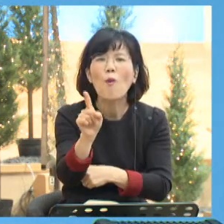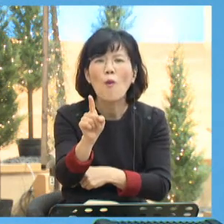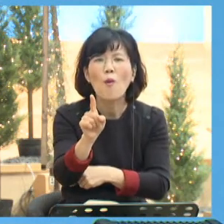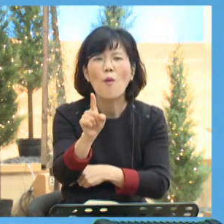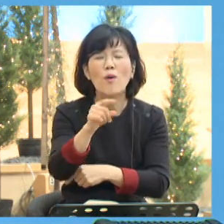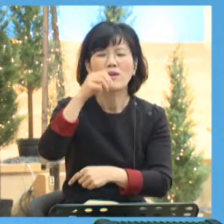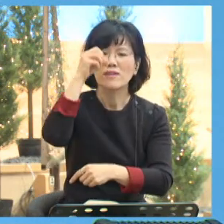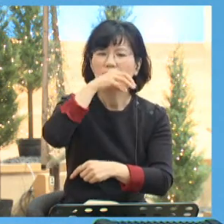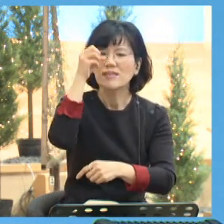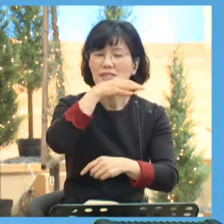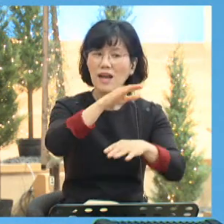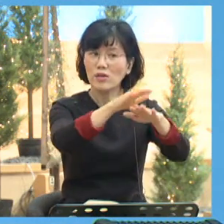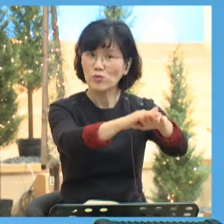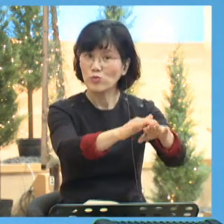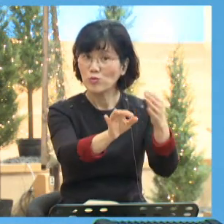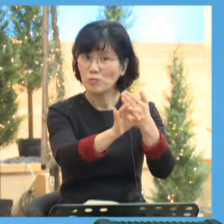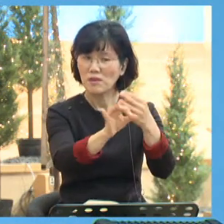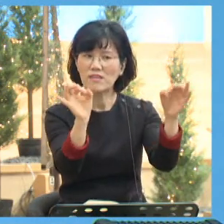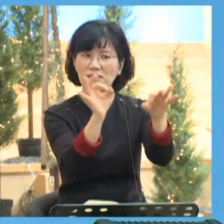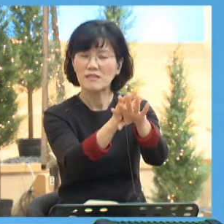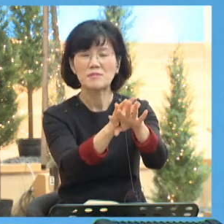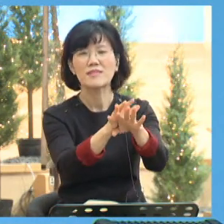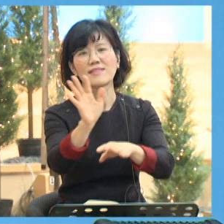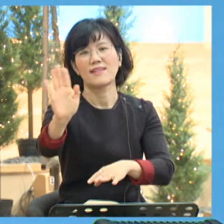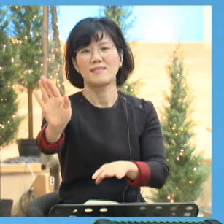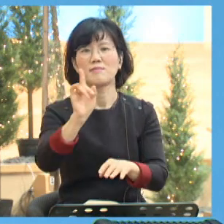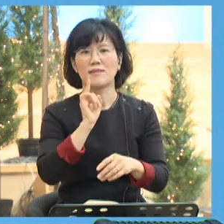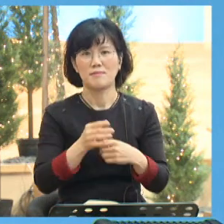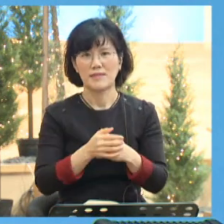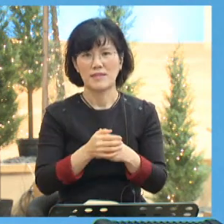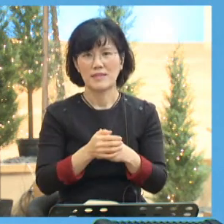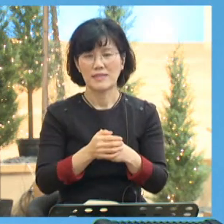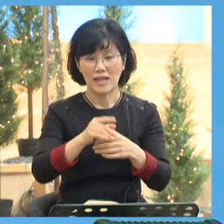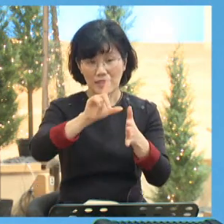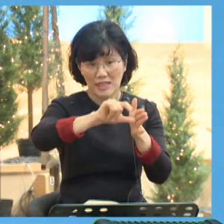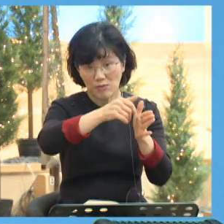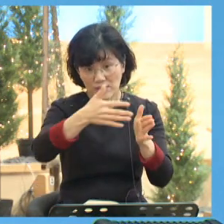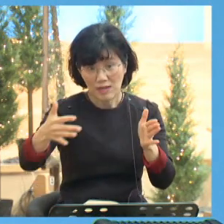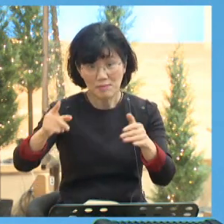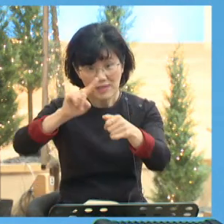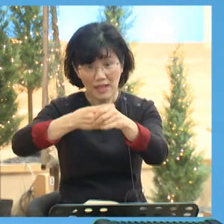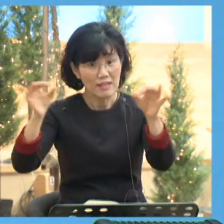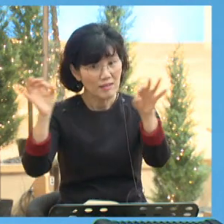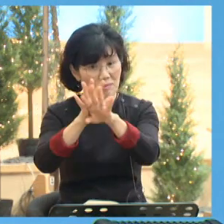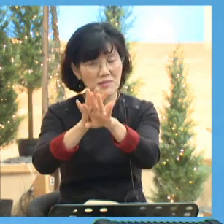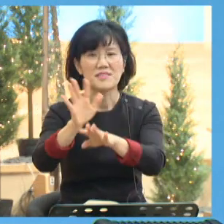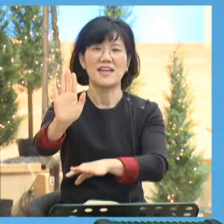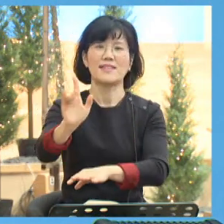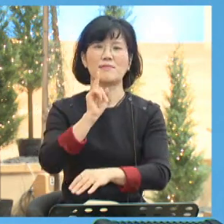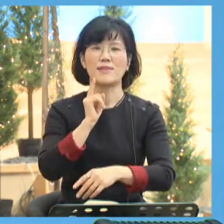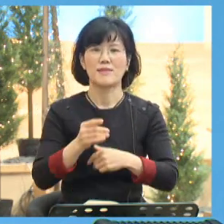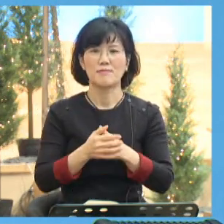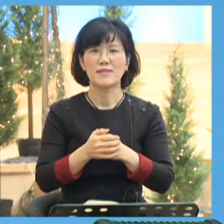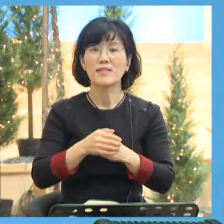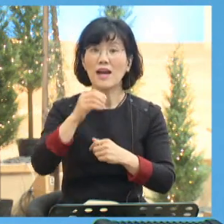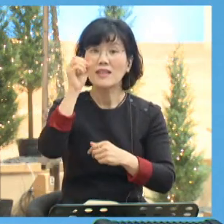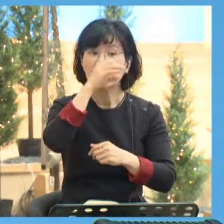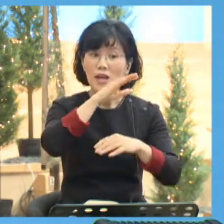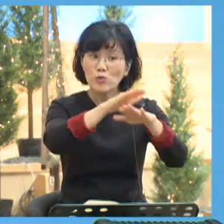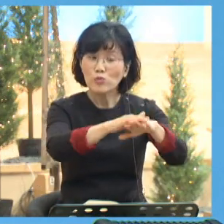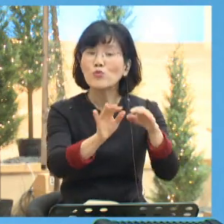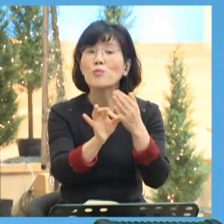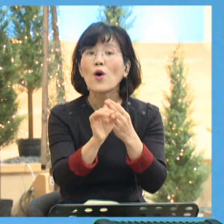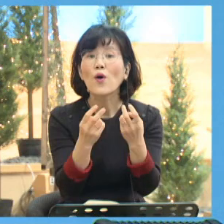그냥 두면 없어지는게 아니라 세월이 지난다고 없어지는 게 아니라는 거예요 그냥도 어떻게